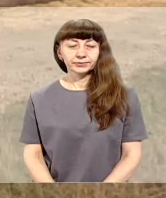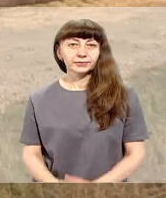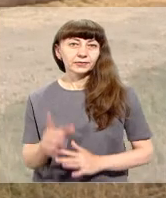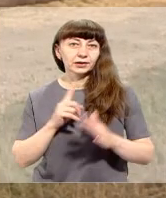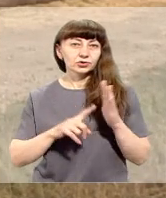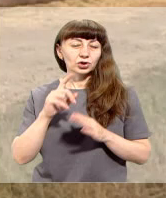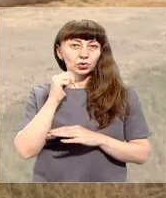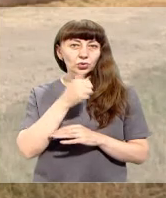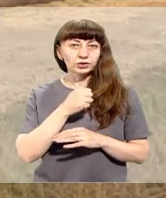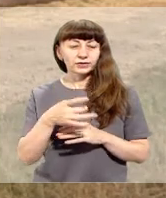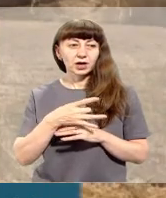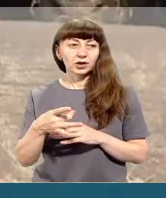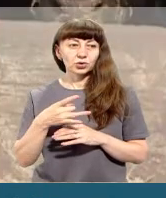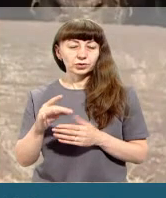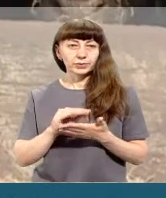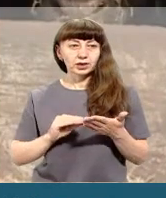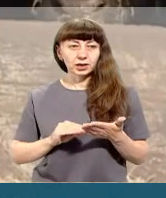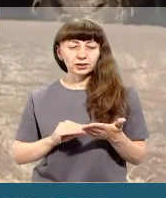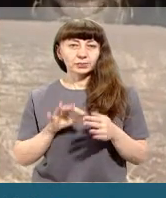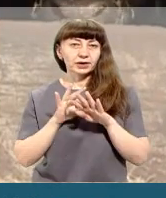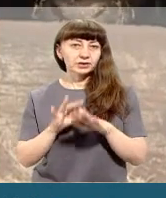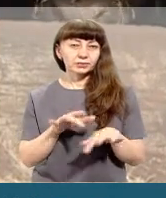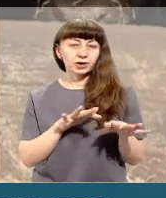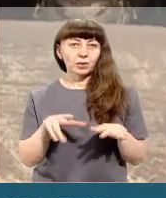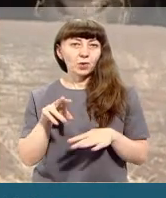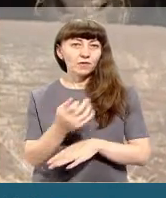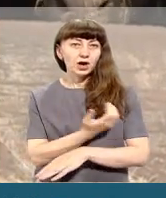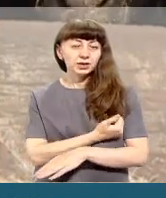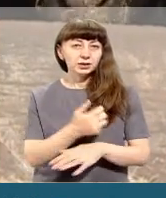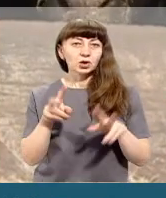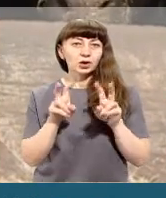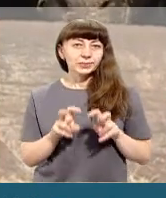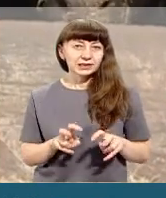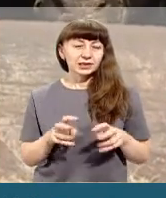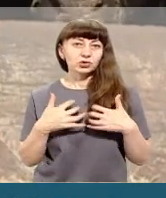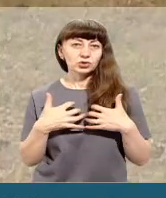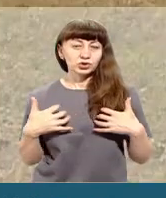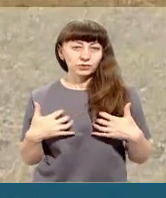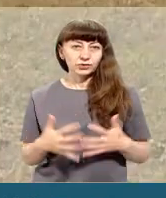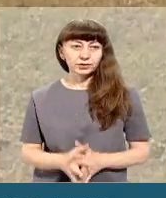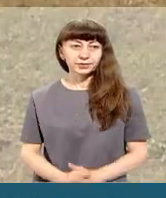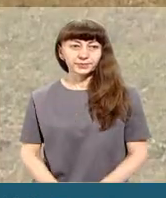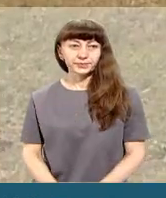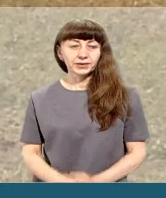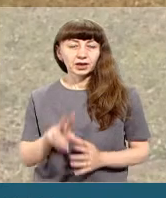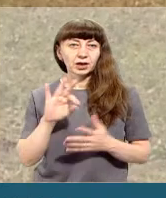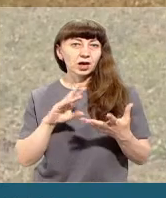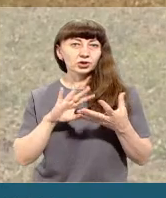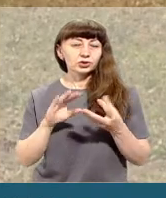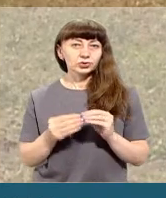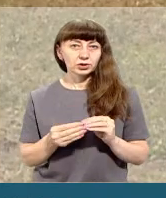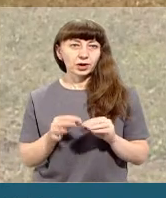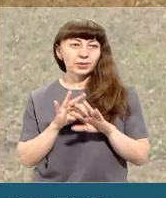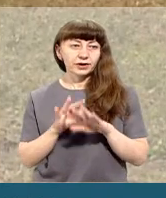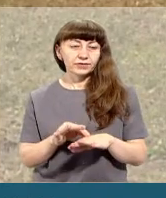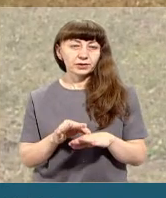С начала года в районах области продолжали проводить мероприятия по вакцинации, диагностике, а также иммунизации животных. Как результат, профилактику